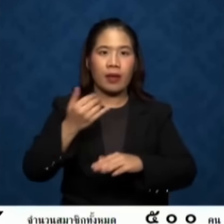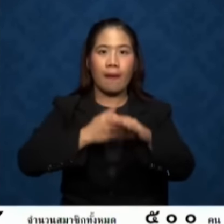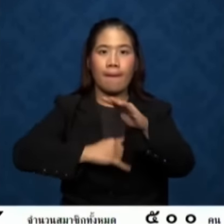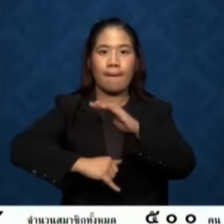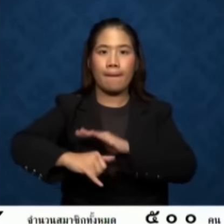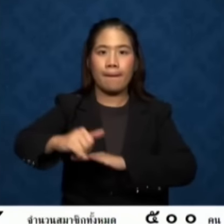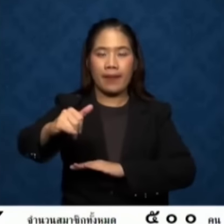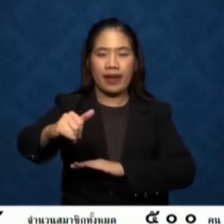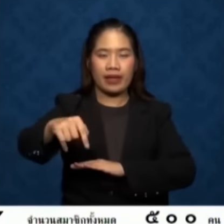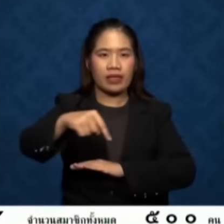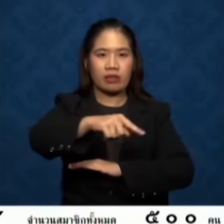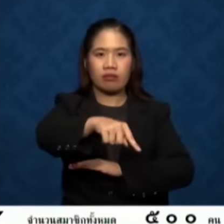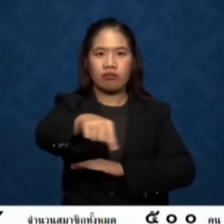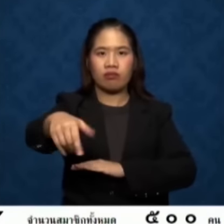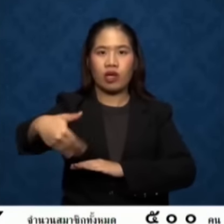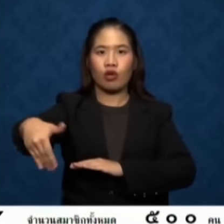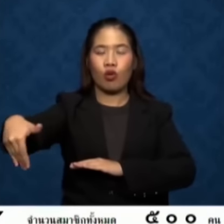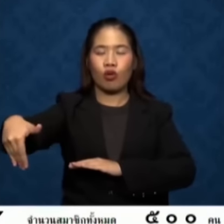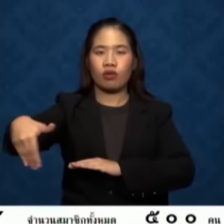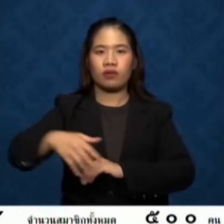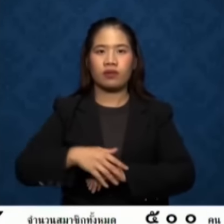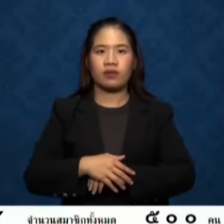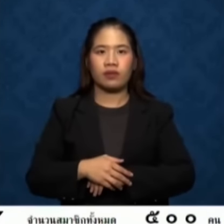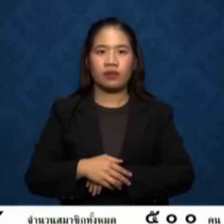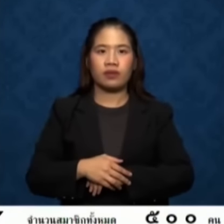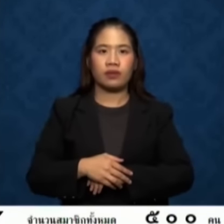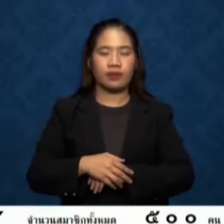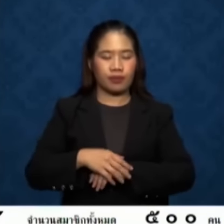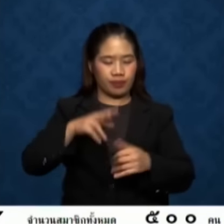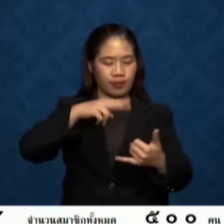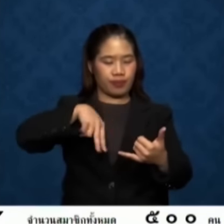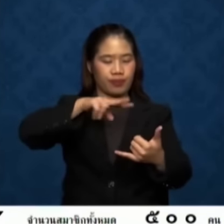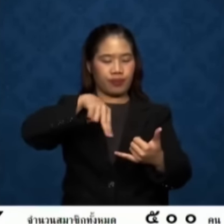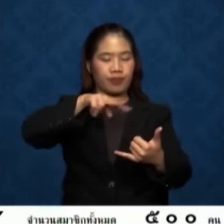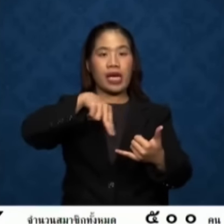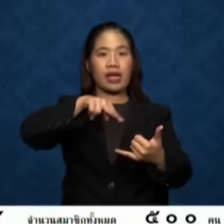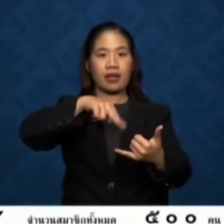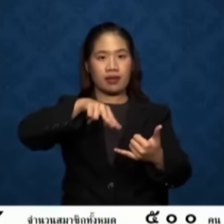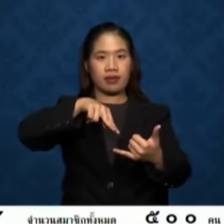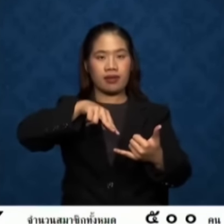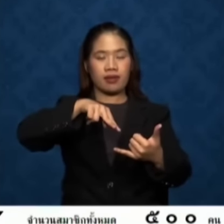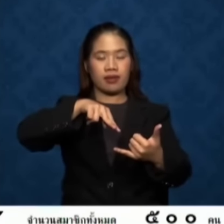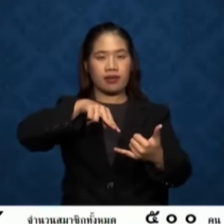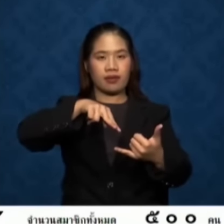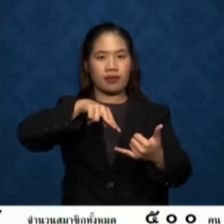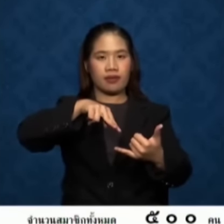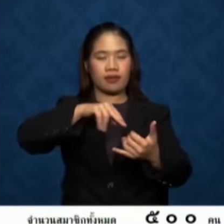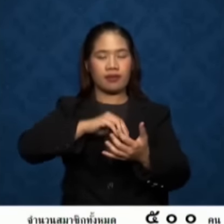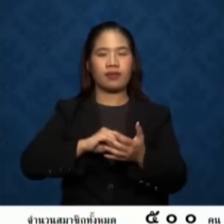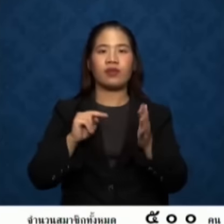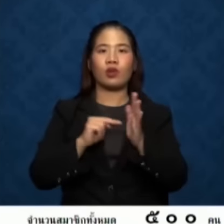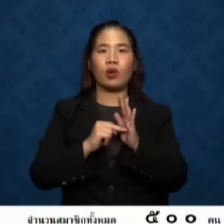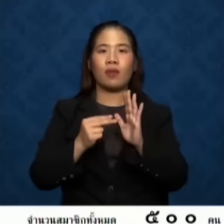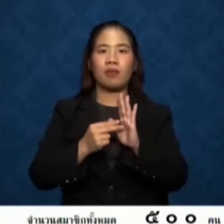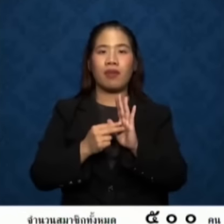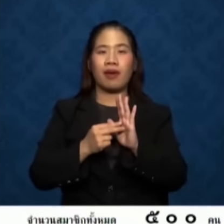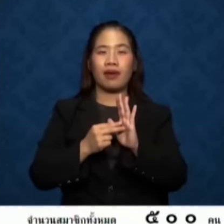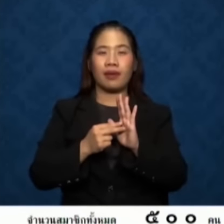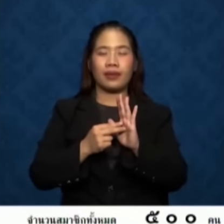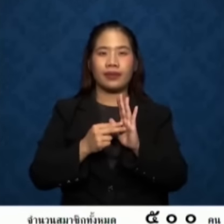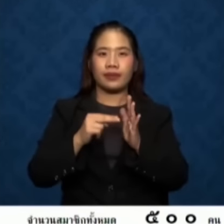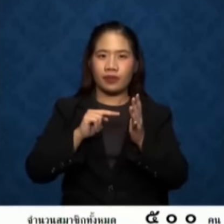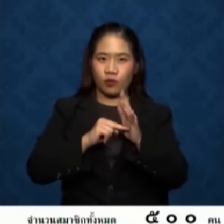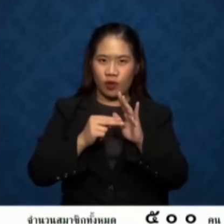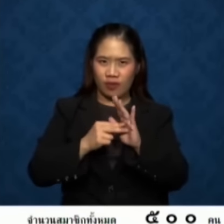ที่รับตัวไปรักษาให้ถือว่ามีความผิด